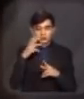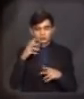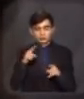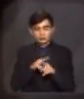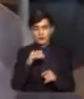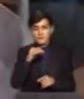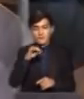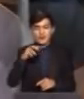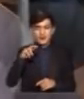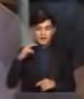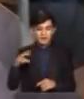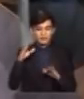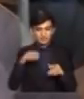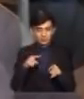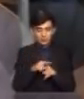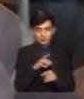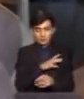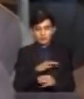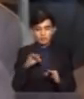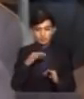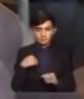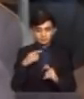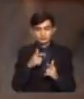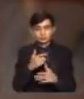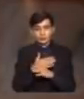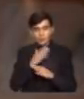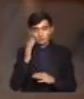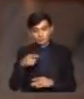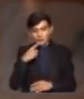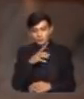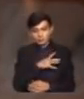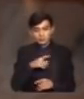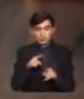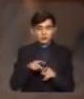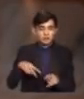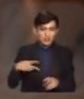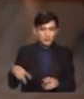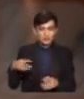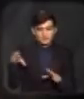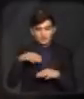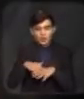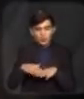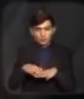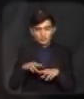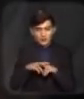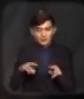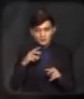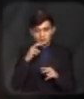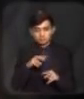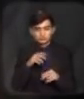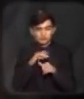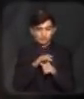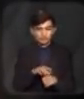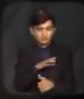Күзетшілер филиалға қандай да бір жәрдем болады ма деп бас сұққанымыз сол еді. Үрейден арылмаған бізге директор жұрттың көзінше арымызды аяқ асты етті деп